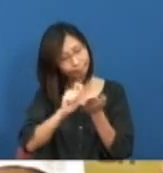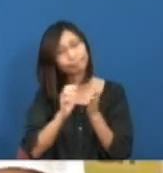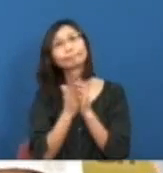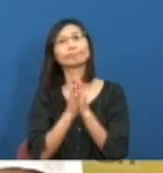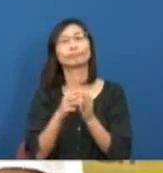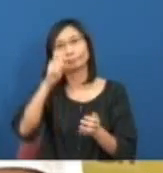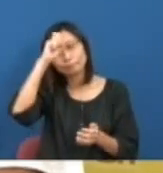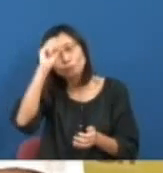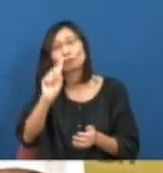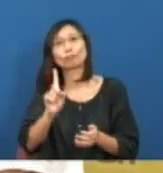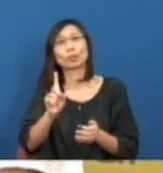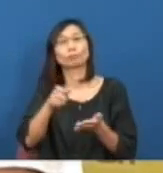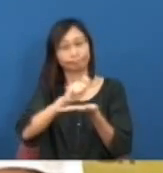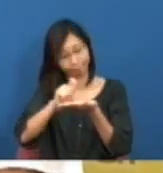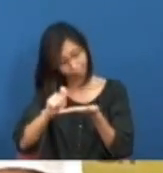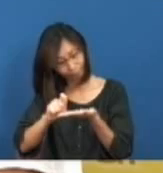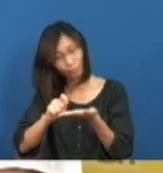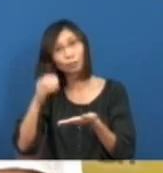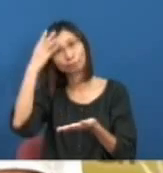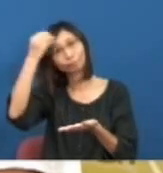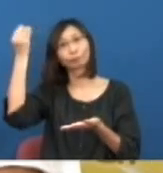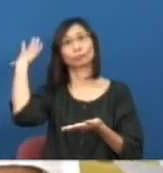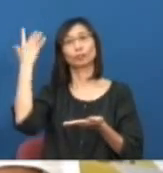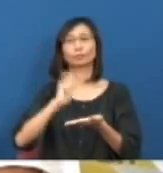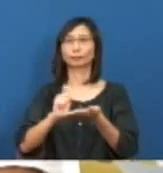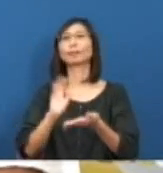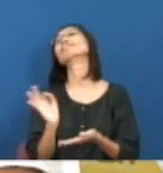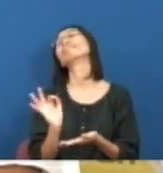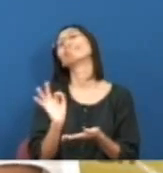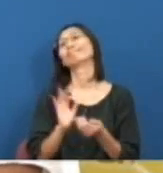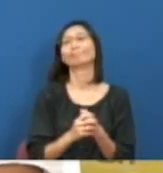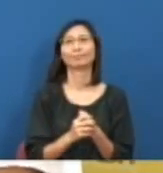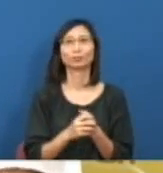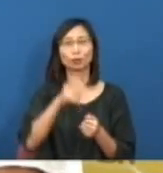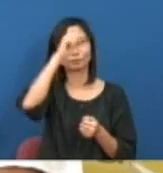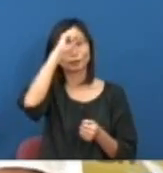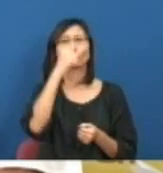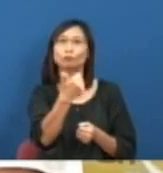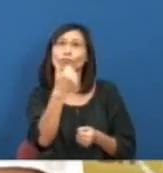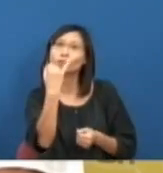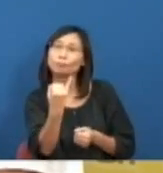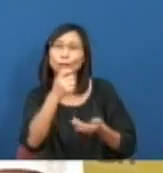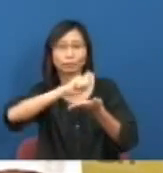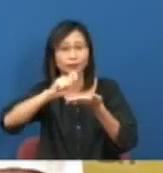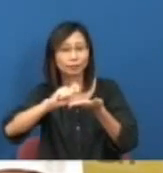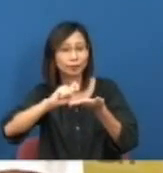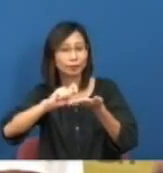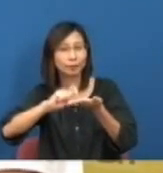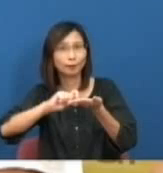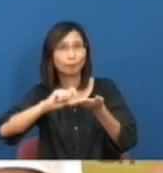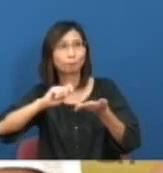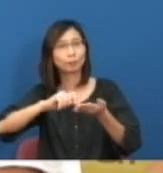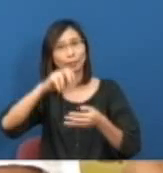乜咯，佢唔記得乜咪唔寫乜咯。記得嘅嘢啱唔啱都好寫落去，唔需要考證啊，即